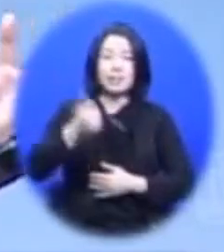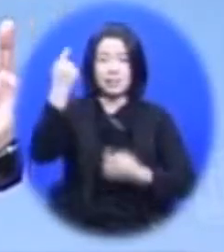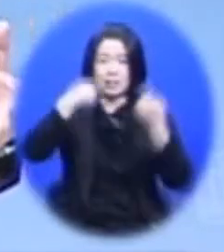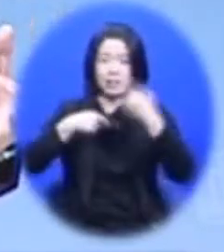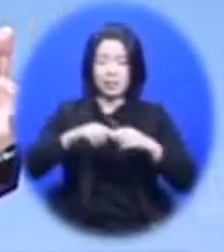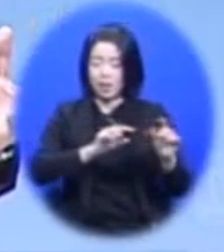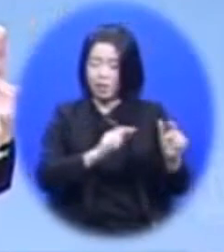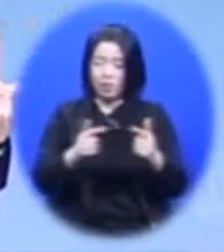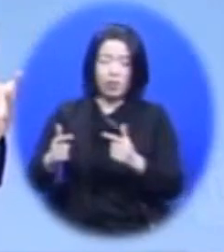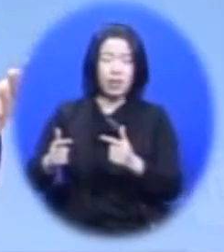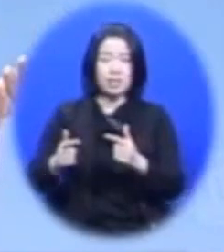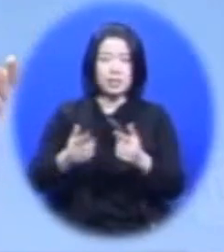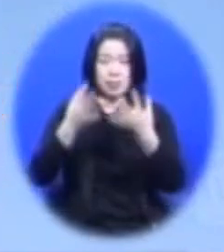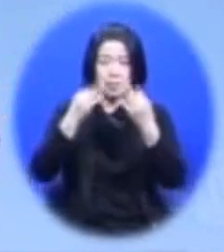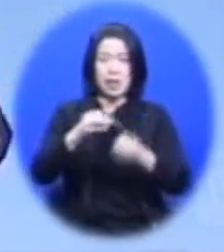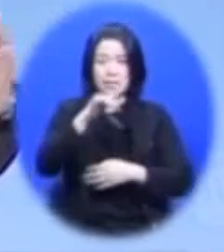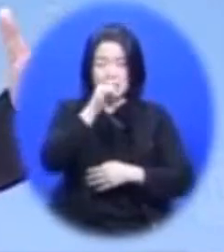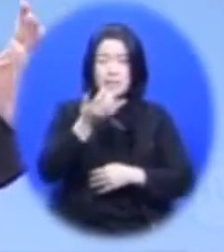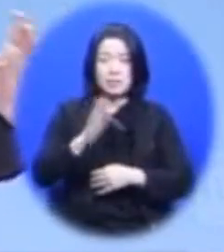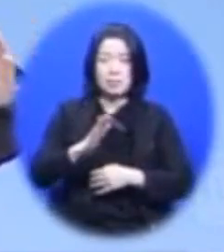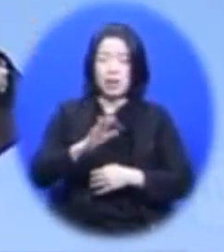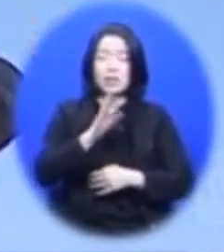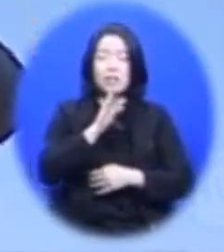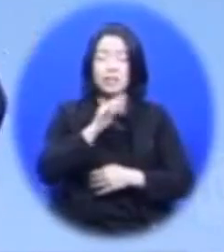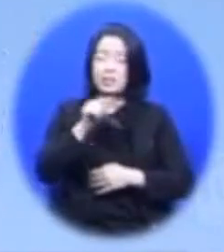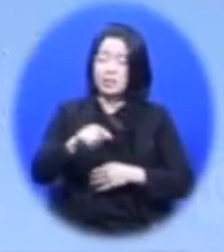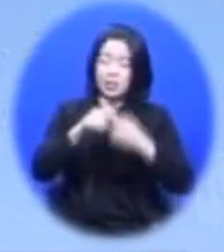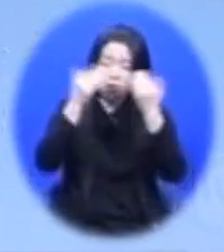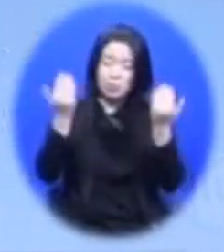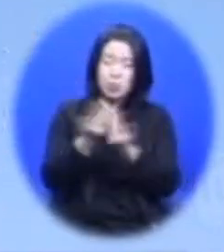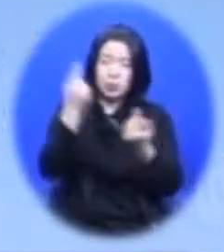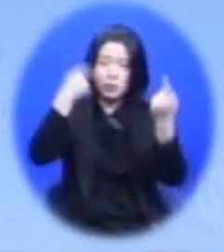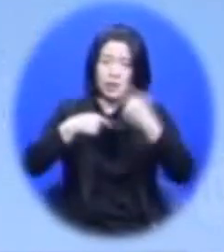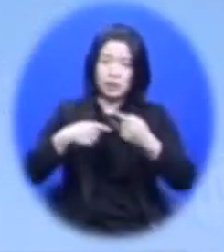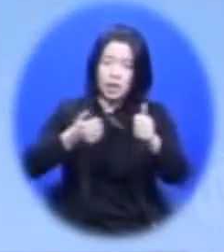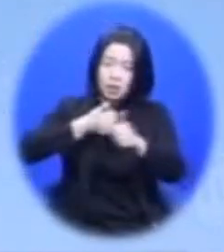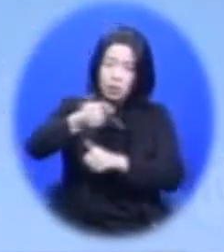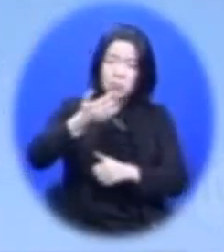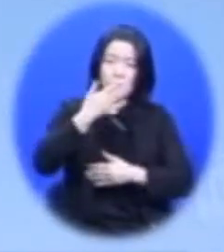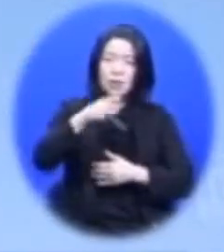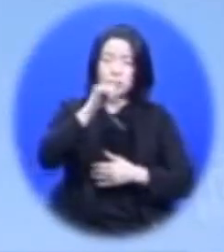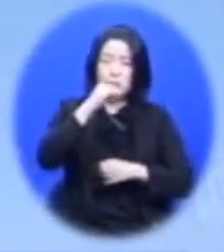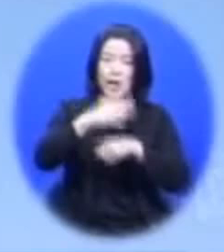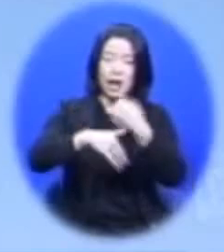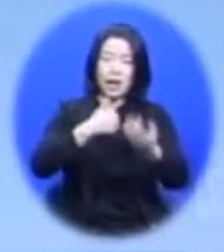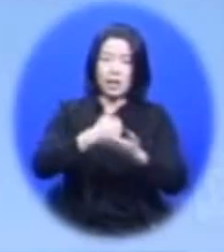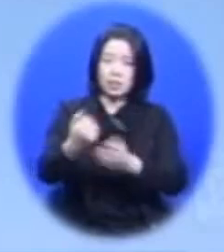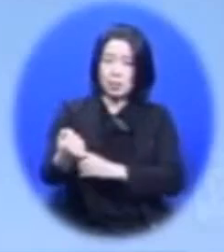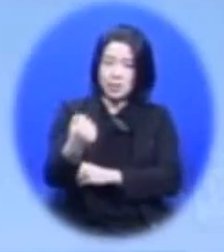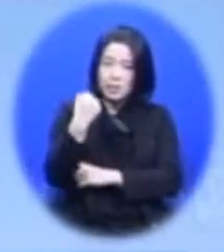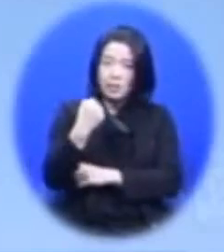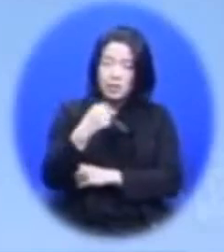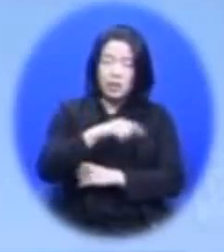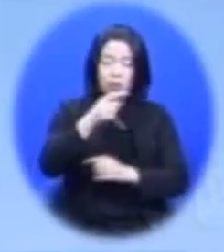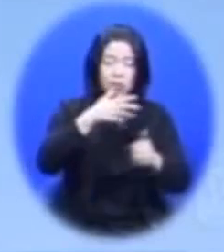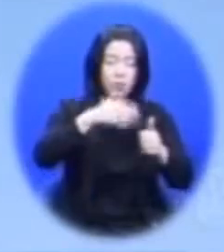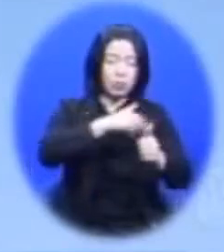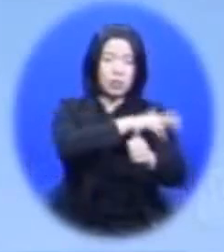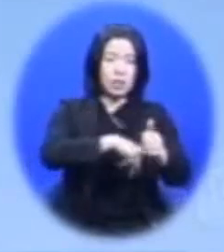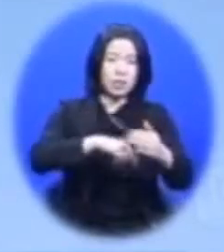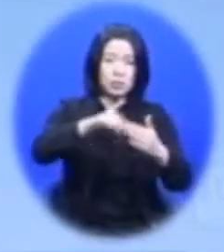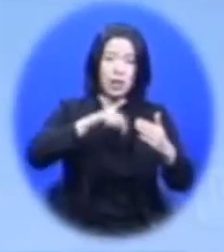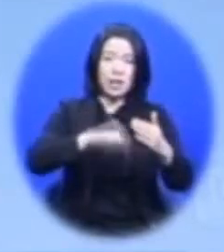가지 많지만 사실 그 모든 상처를 극복할 수 있는 하나님의 능력이 그 권사님 안에 있었어요.